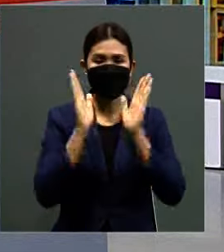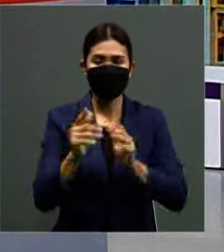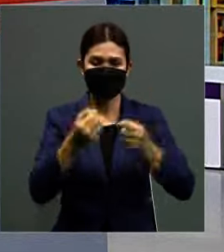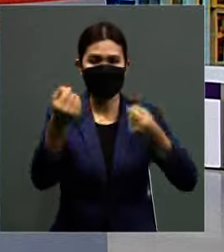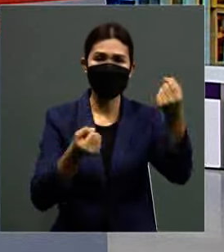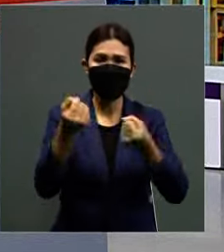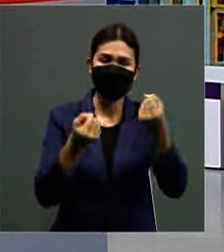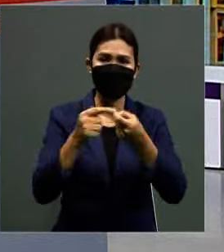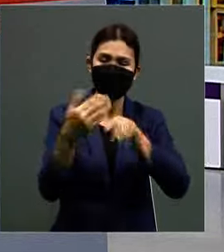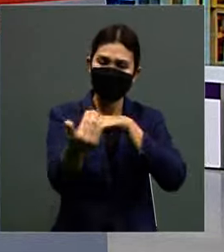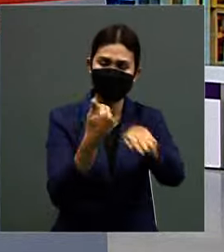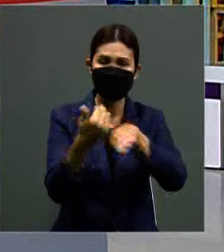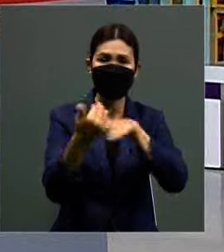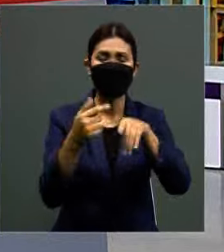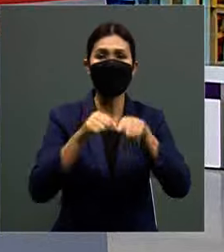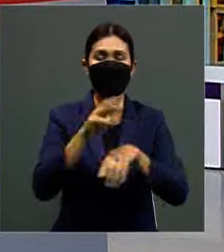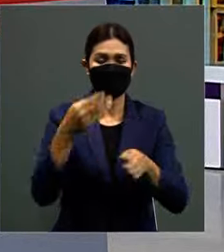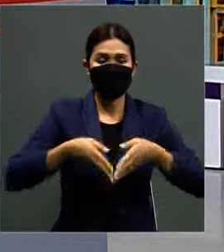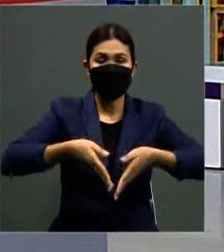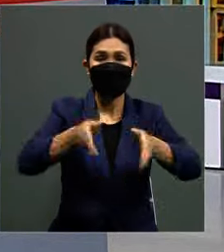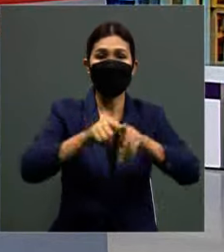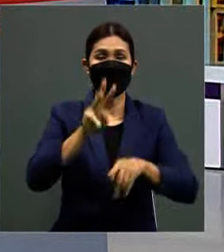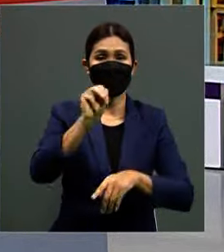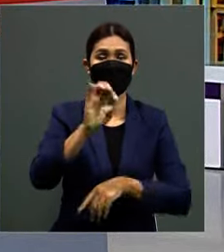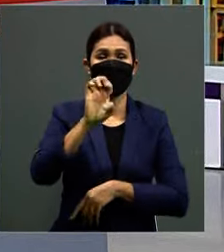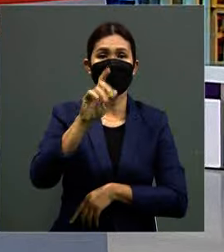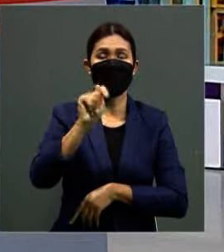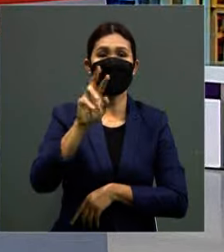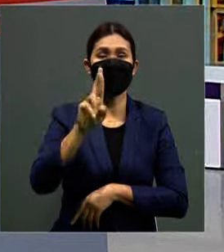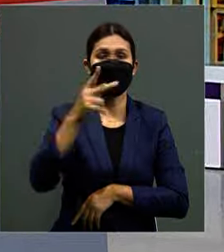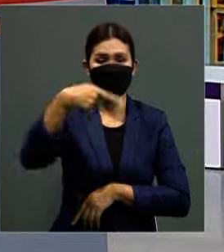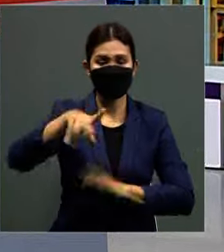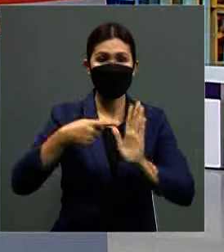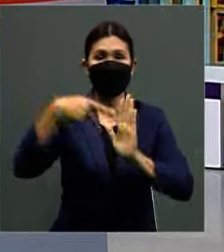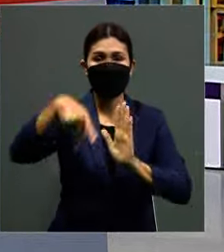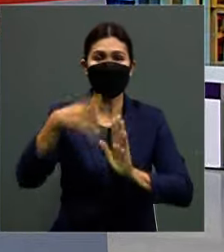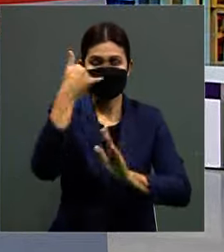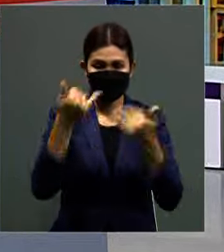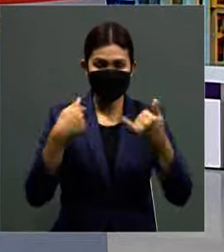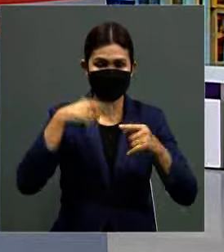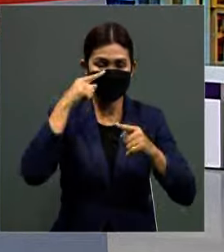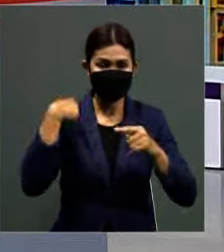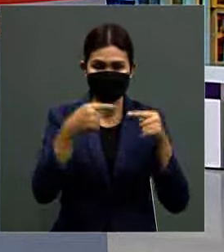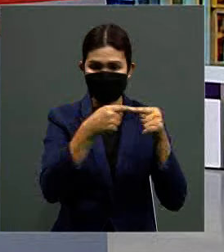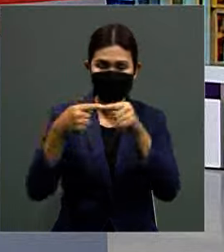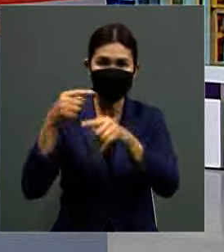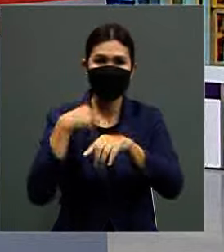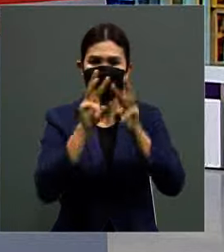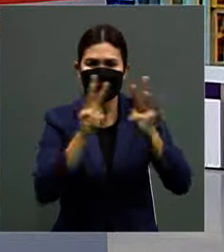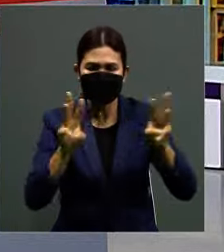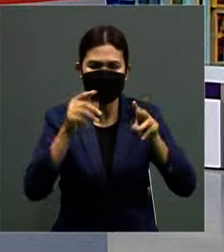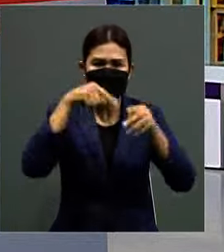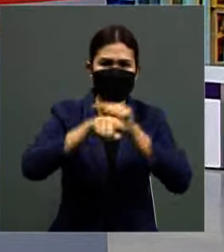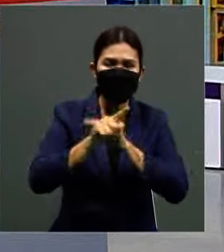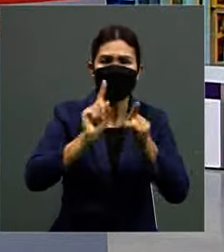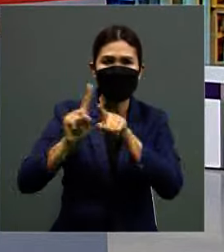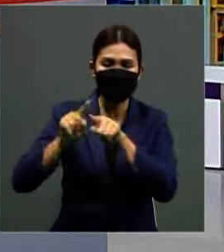ในเส้นทางมิตรภาพครับค่ะเนื่องจากตอนนี้นะคะมีการแชร์ในโลกออนไลน์เนี่ยก่อนค่อนข้างที่จะเยอะมากทีเดียวนะคะเป็นการขอ